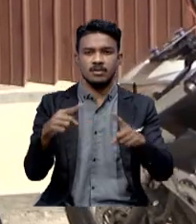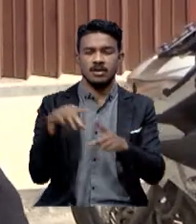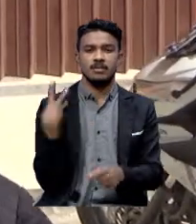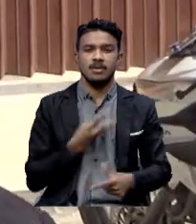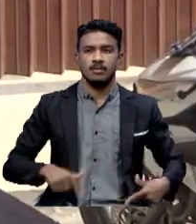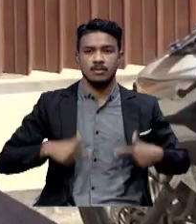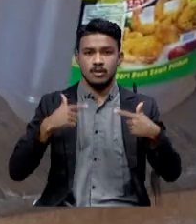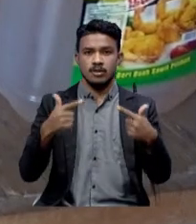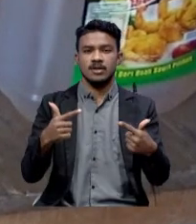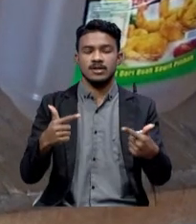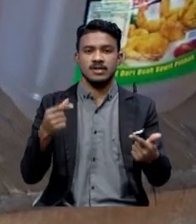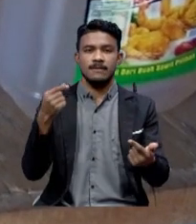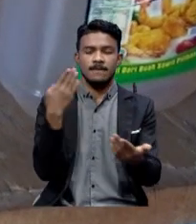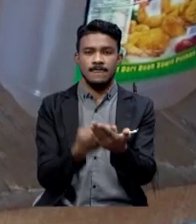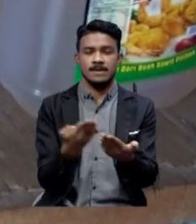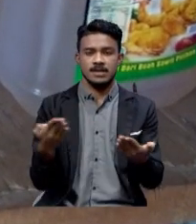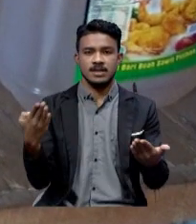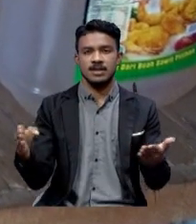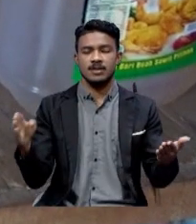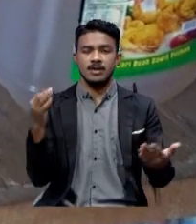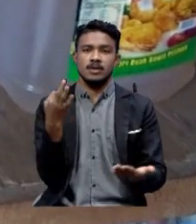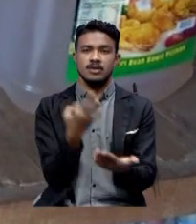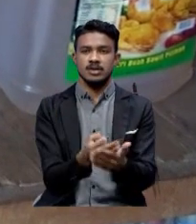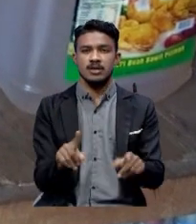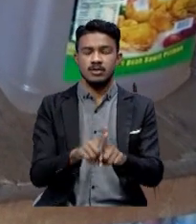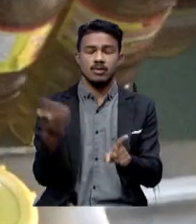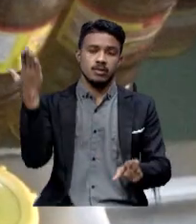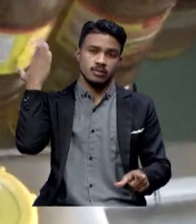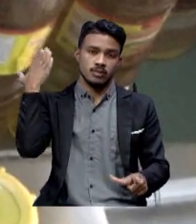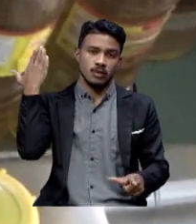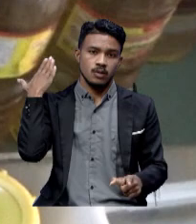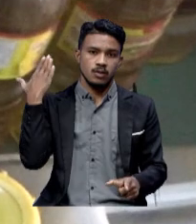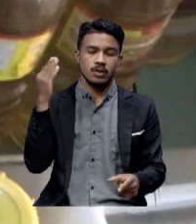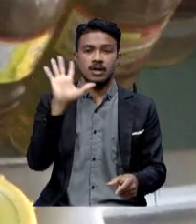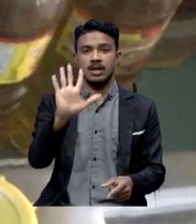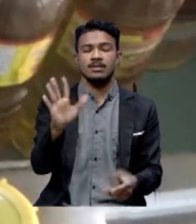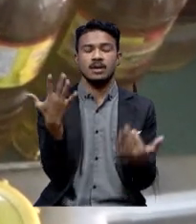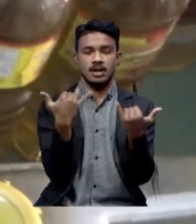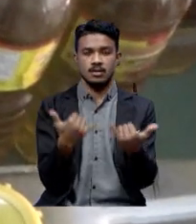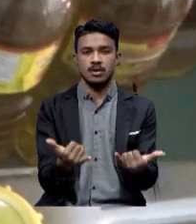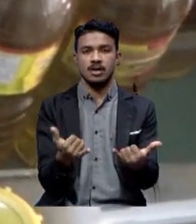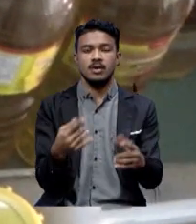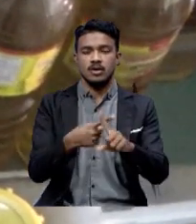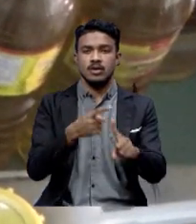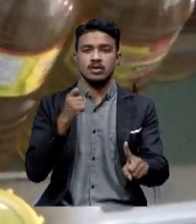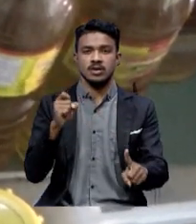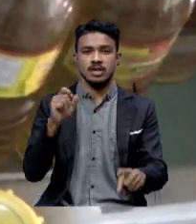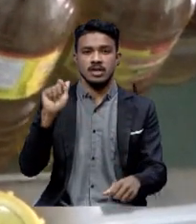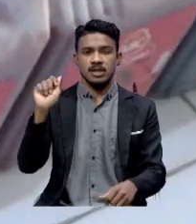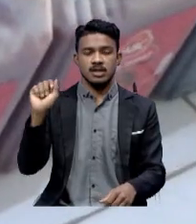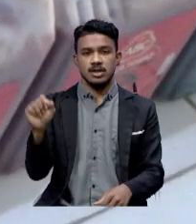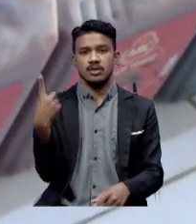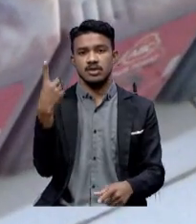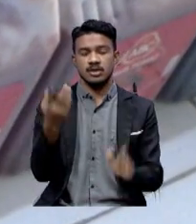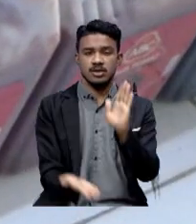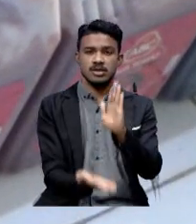Preso sa sangi merkado hanes ang Minasona, nebe uluk folin dolar Amerikano 5, dadaong ne, husi dolar Amerikano sa nolo resing ida